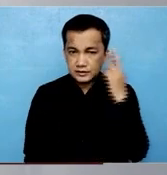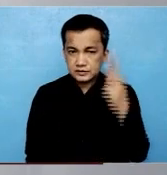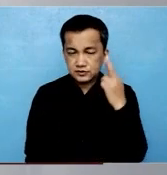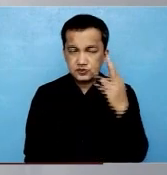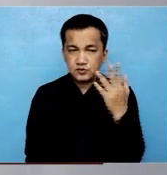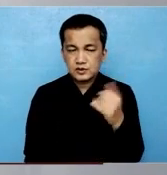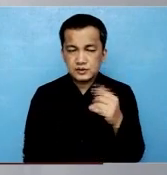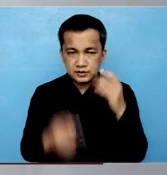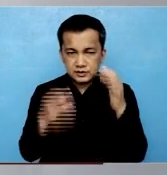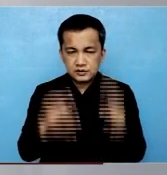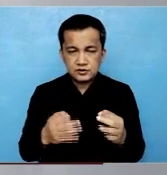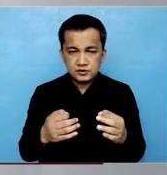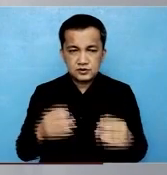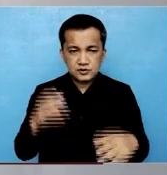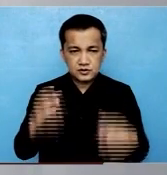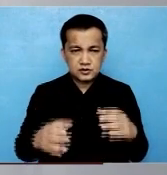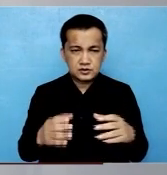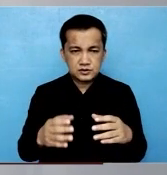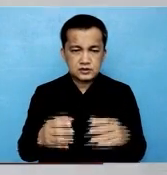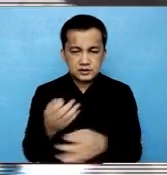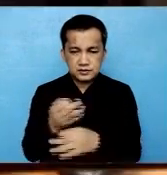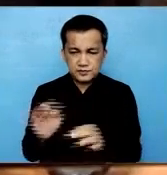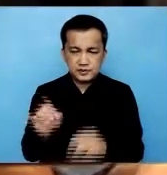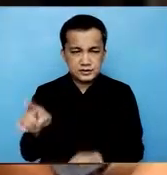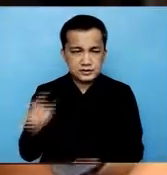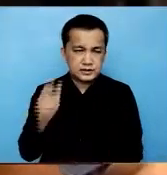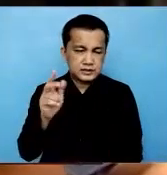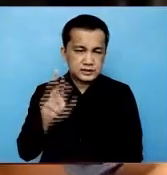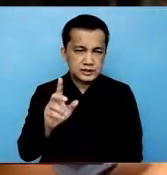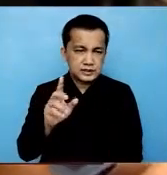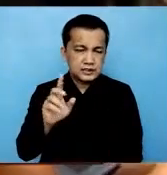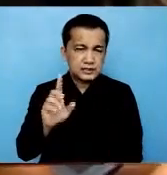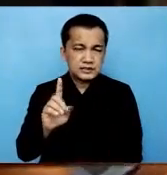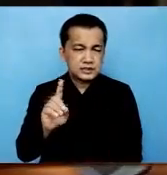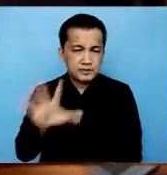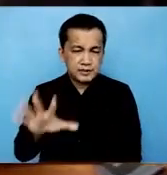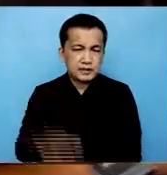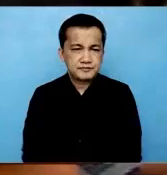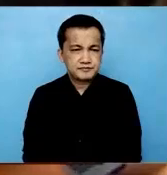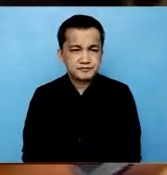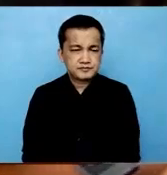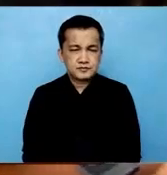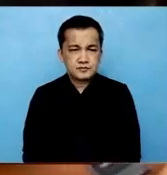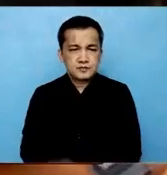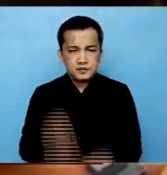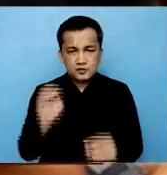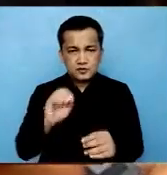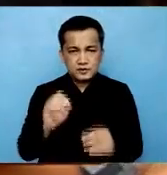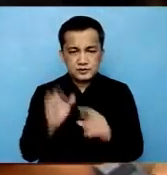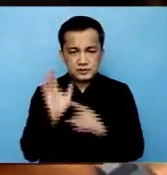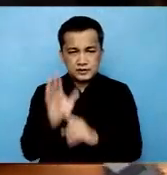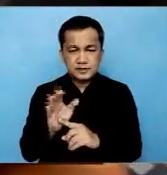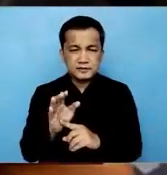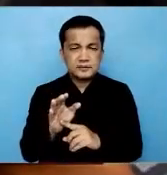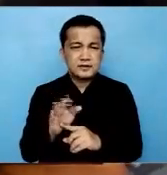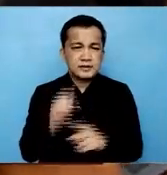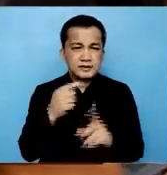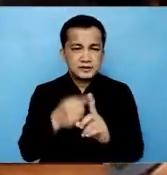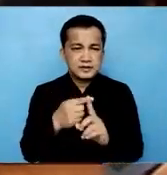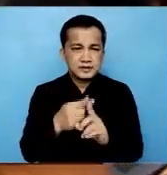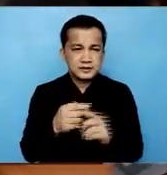nagdesisyon ng korte na i-acquit si De Lima. Walang napakitang ebidensya o positive evidence ang prosecution